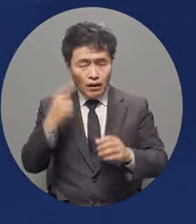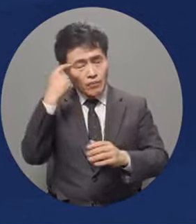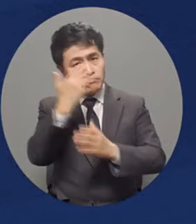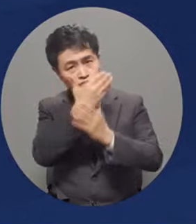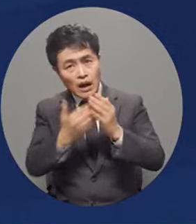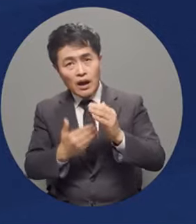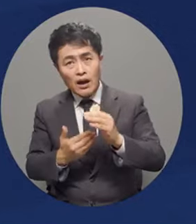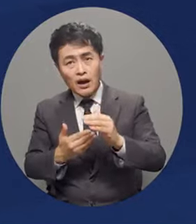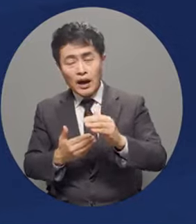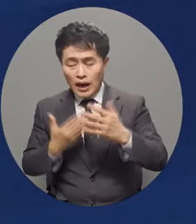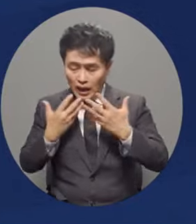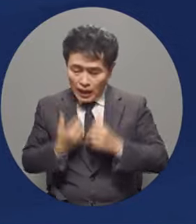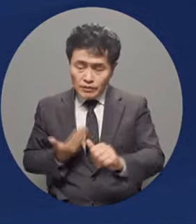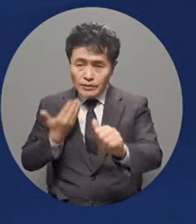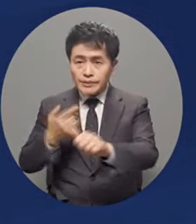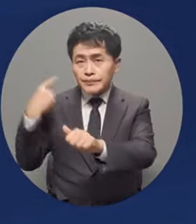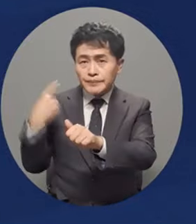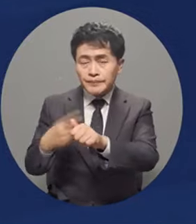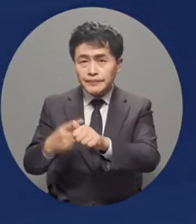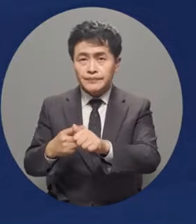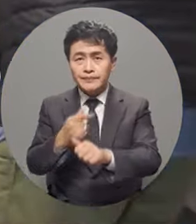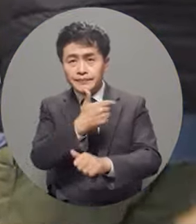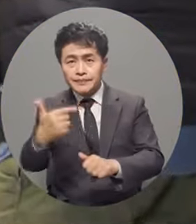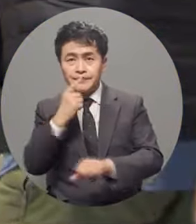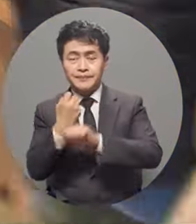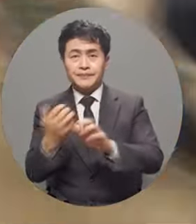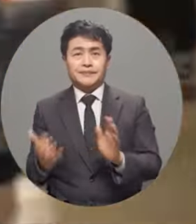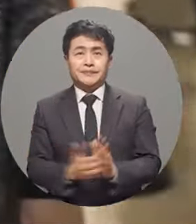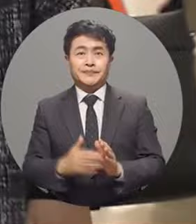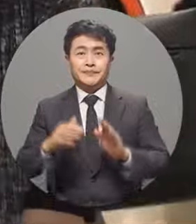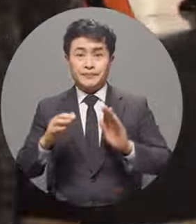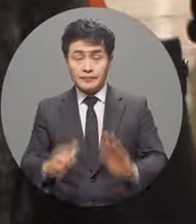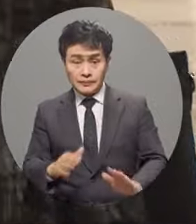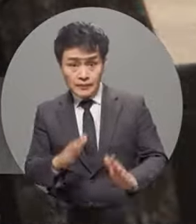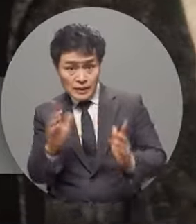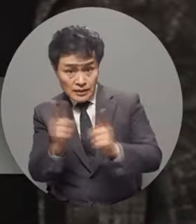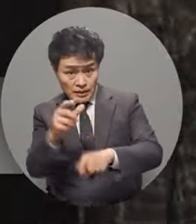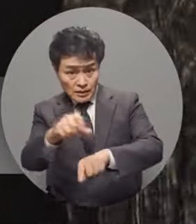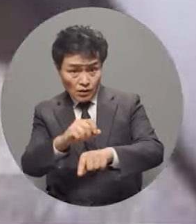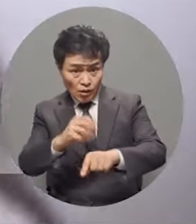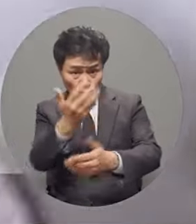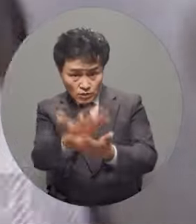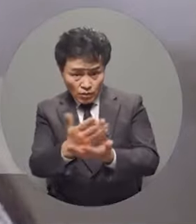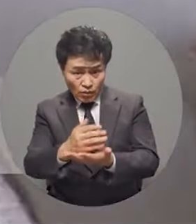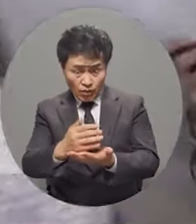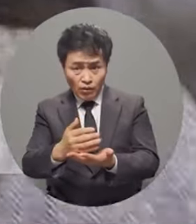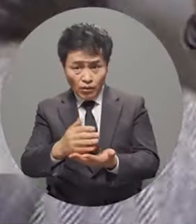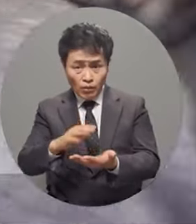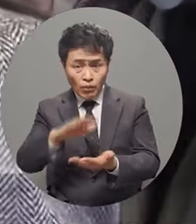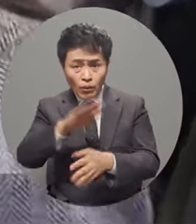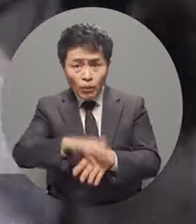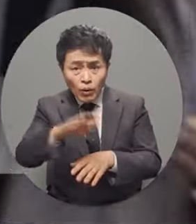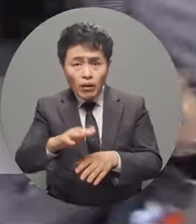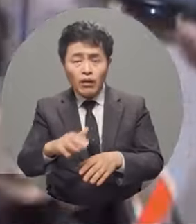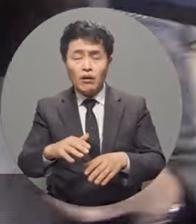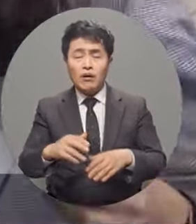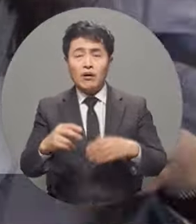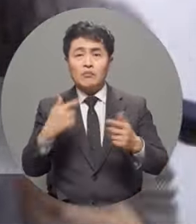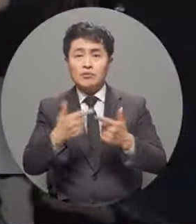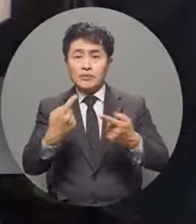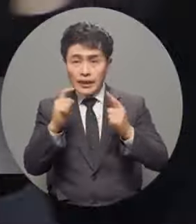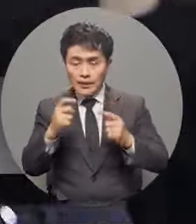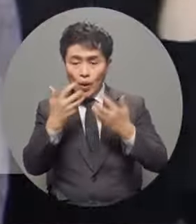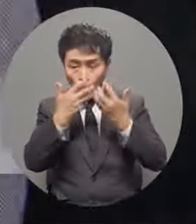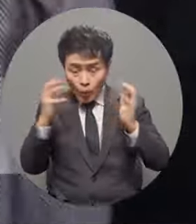줘 비난 가능성이 크다고 지적했습니다. 다만 직접 서류를 위조하지 않았고 부산대 의전원과 고려대의